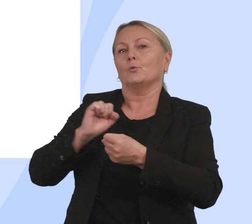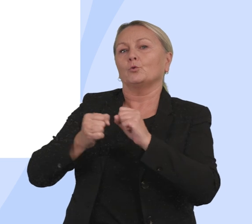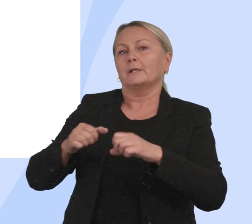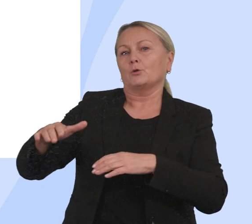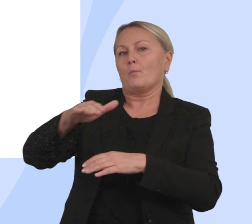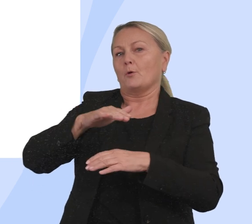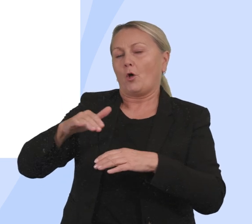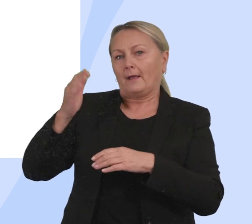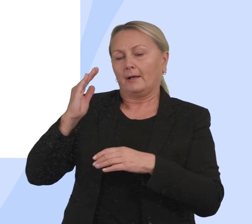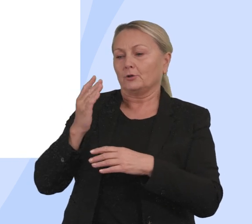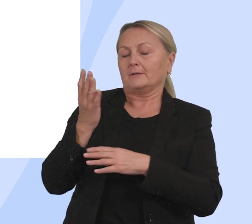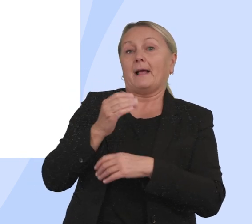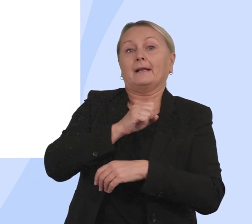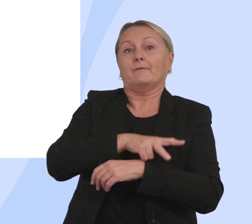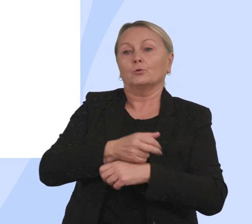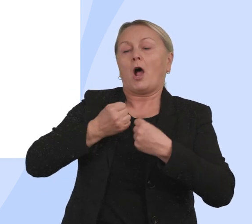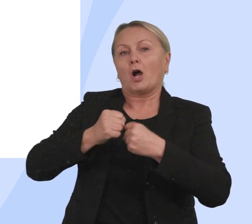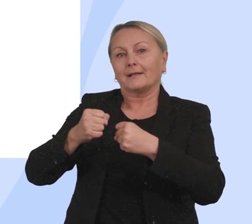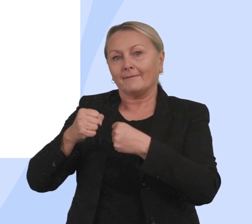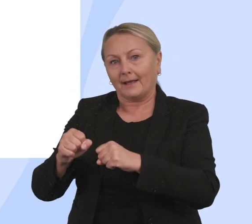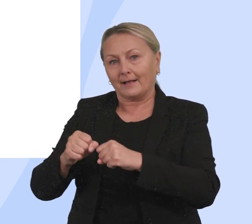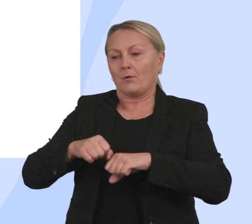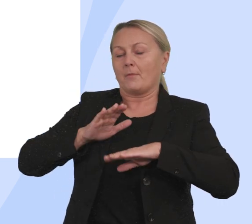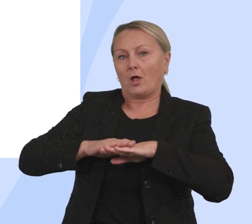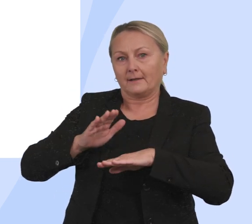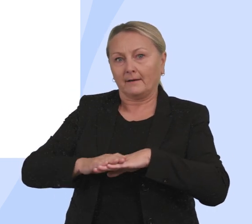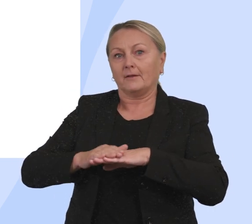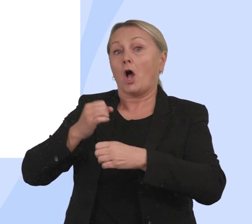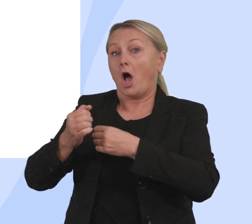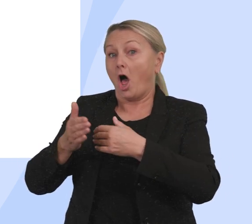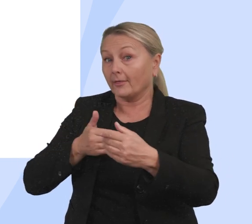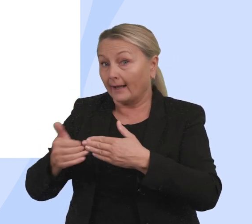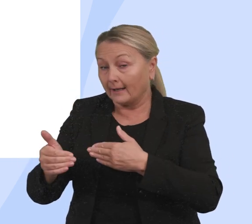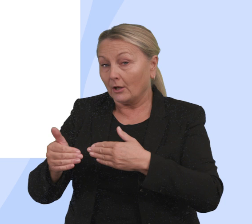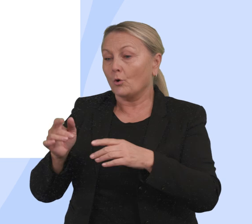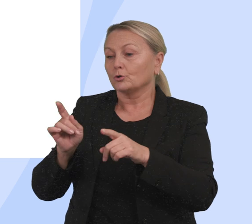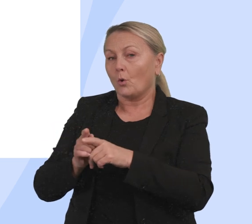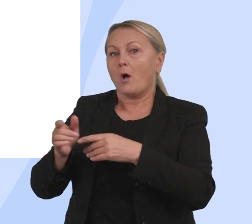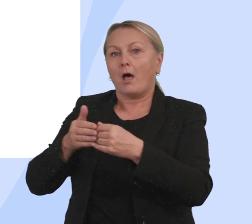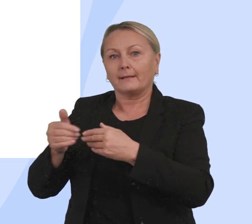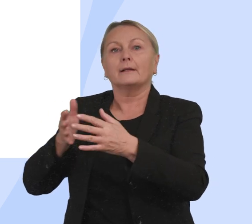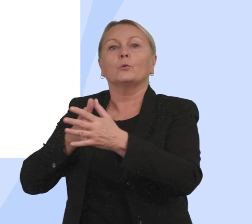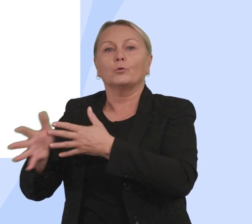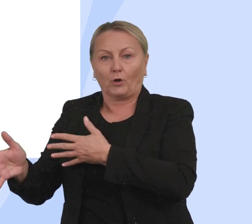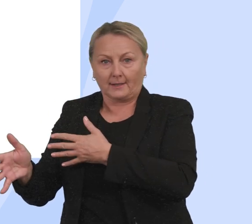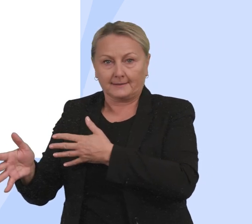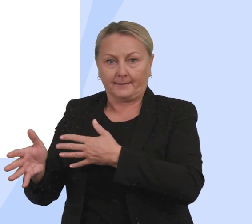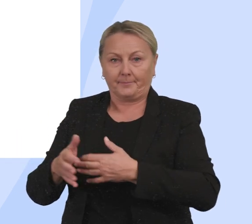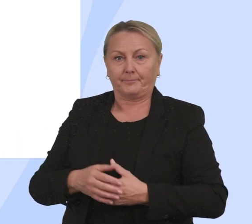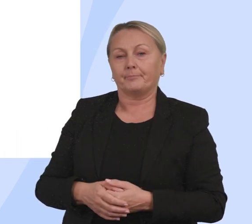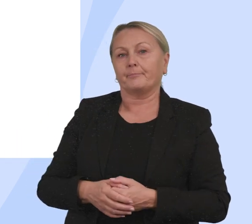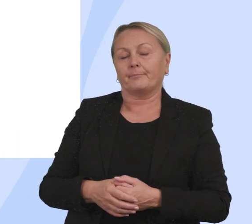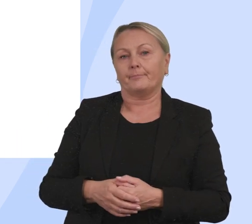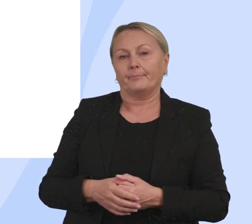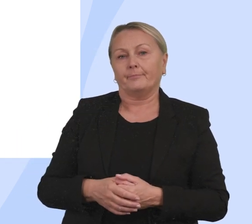aktiverer planlægning af en handling, og så kan handlingen udføres. Vi er nødt til at tænke, at det